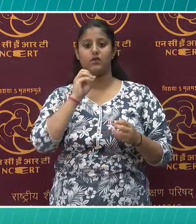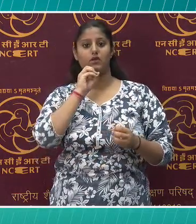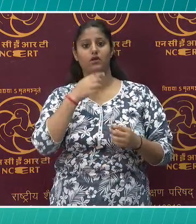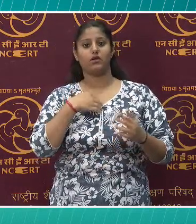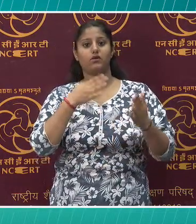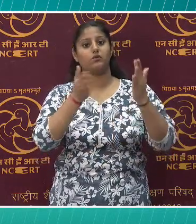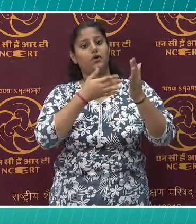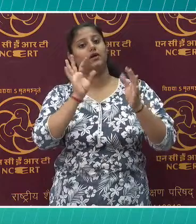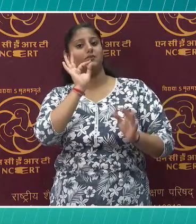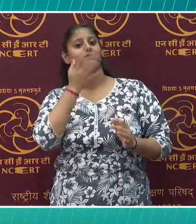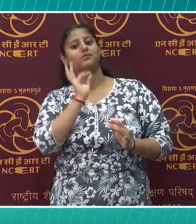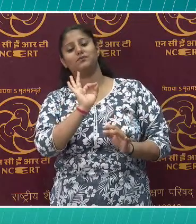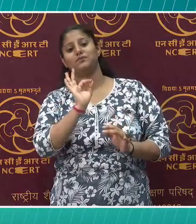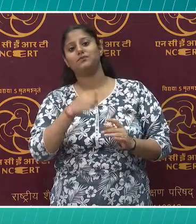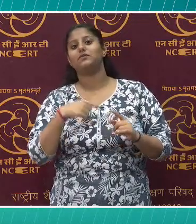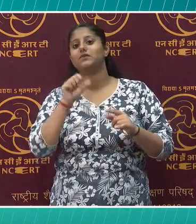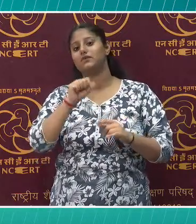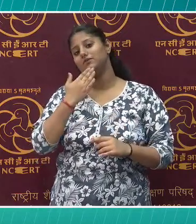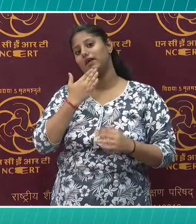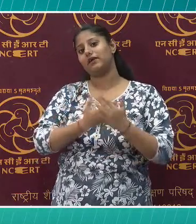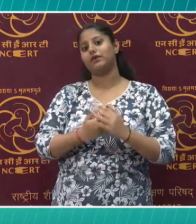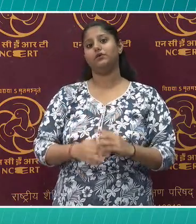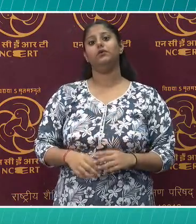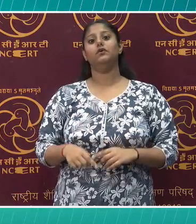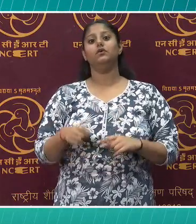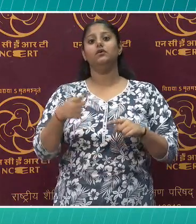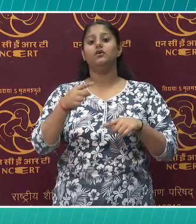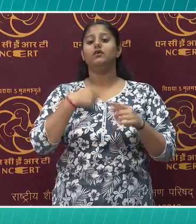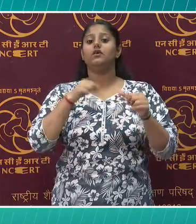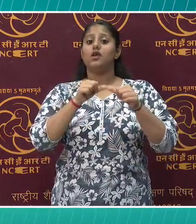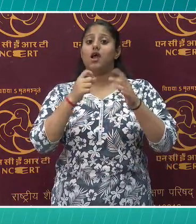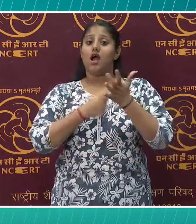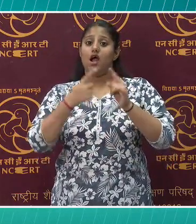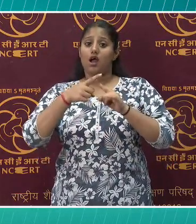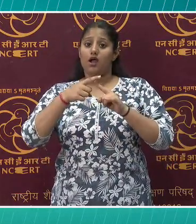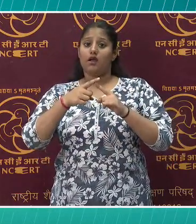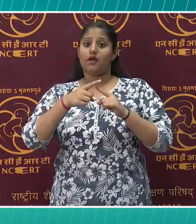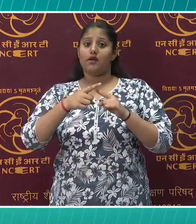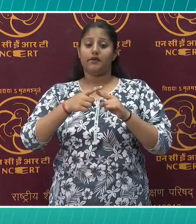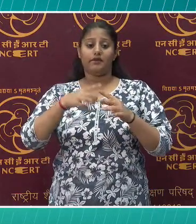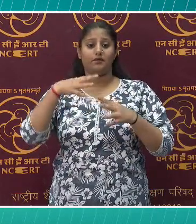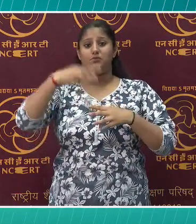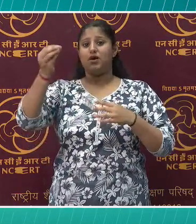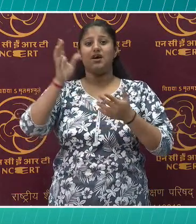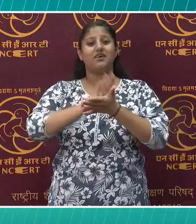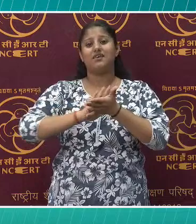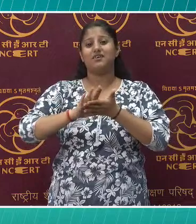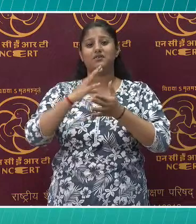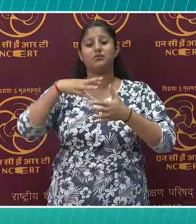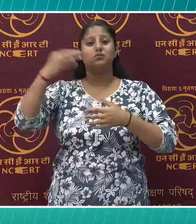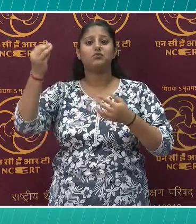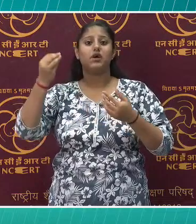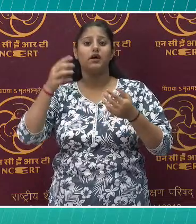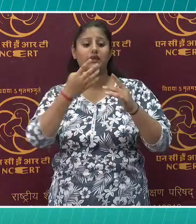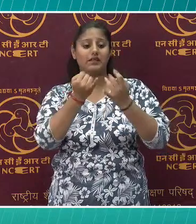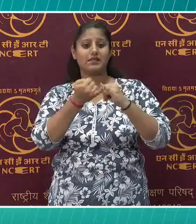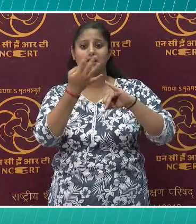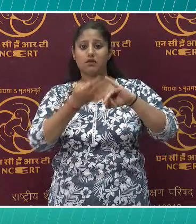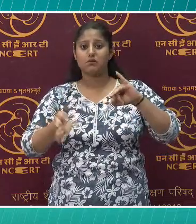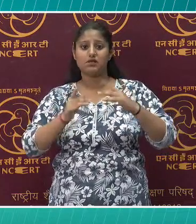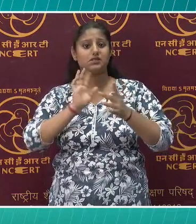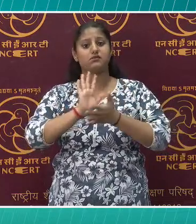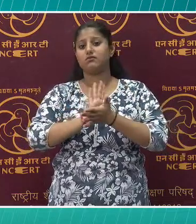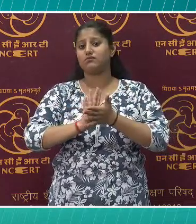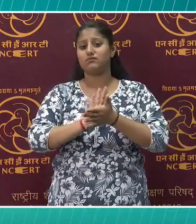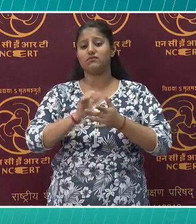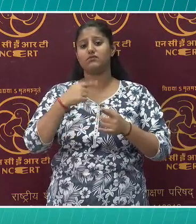much. And also you told us that art is not something that is external to us. हमारे बाहर की चीज़ नहीं है कि कोई कलाकृति आप